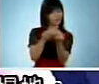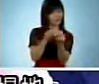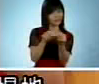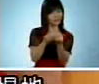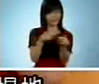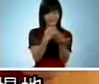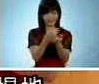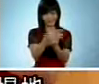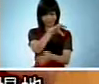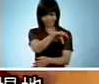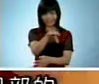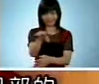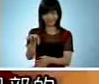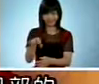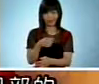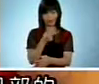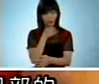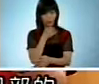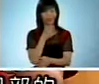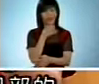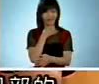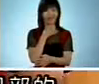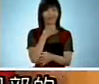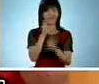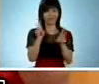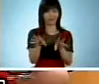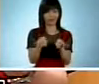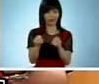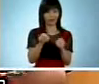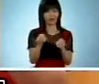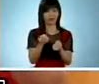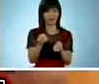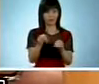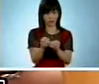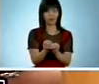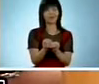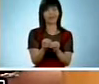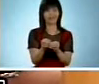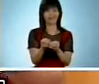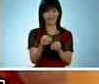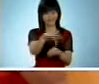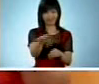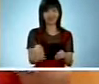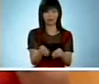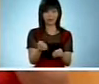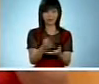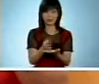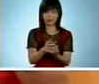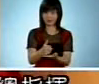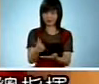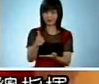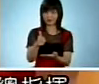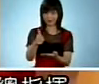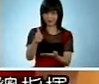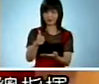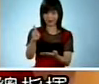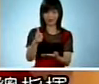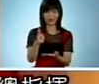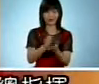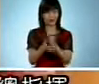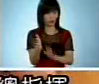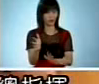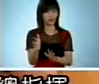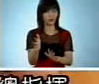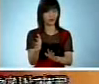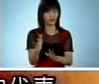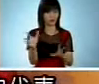哦，因为每一个场地哈、哦，它都要有资讯部的、场地部的、竞赛部的啊、裁判长，然后要有这